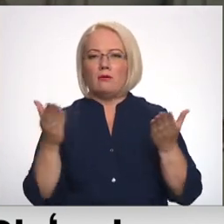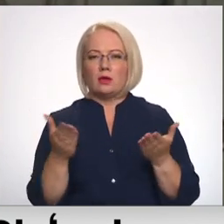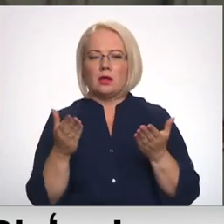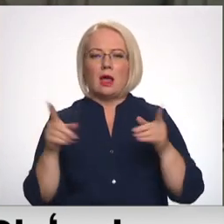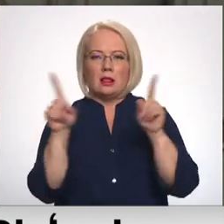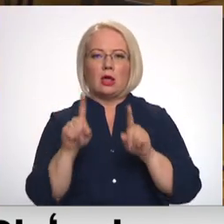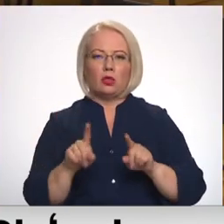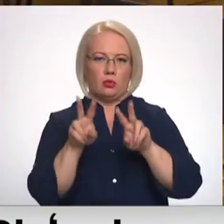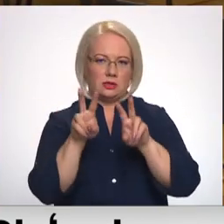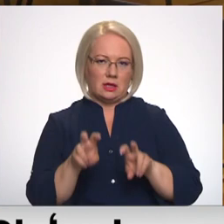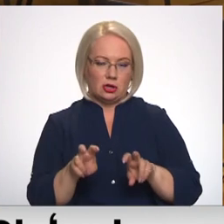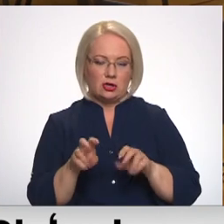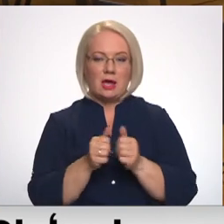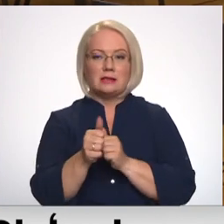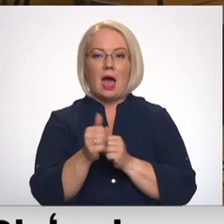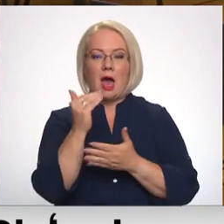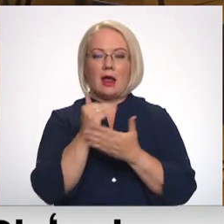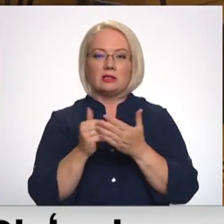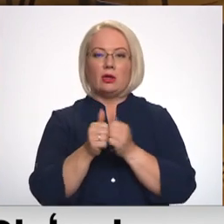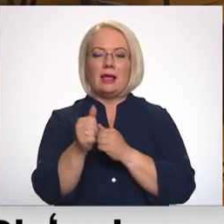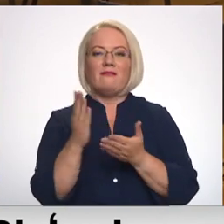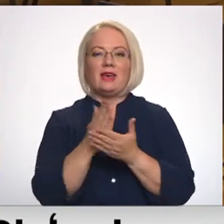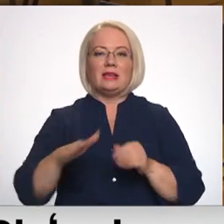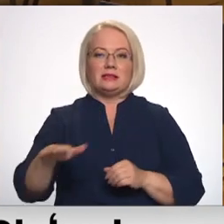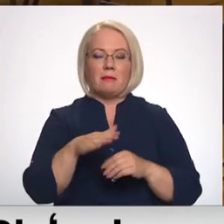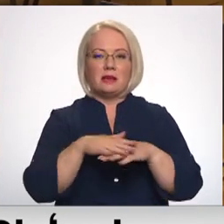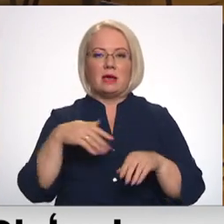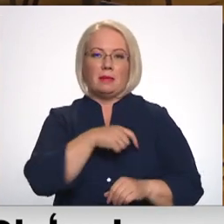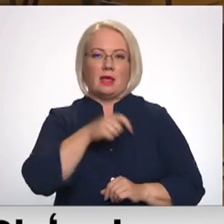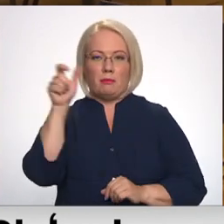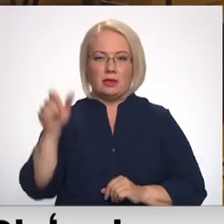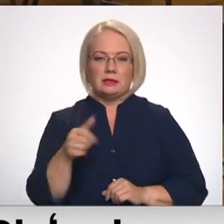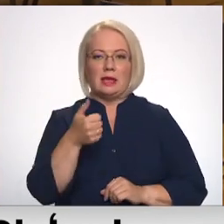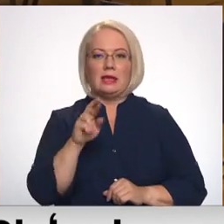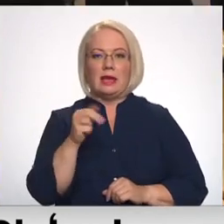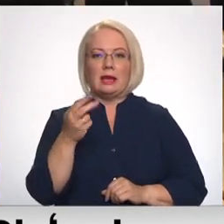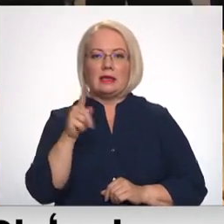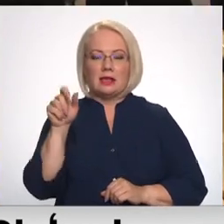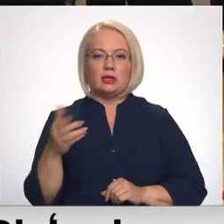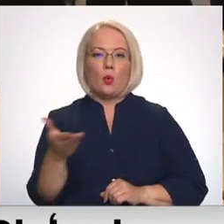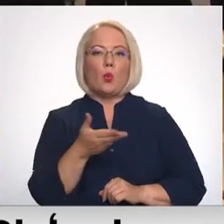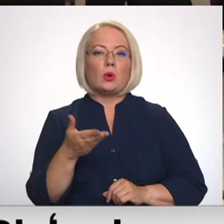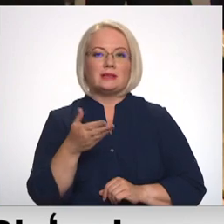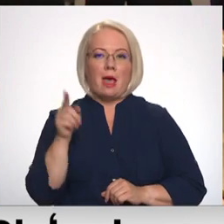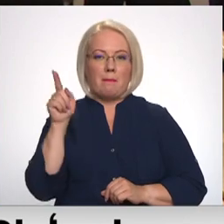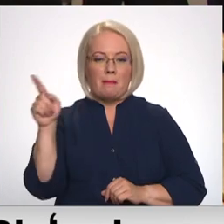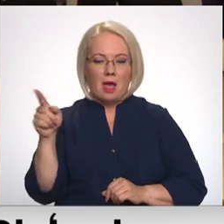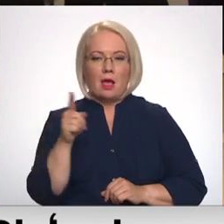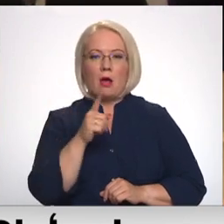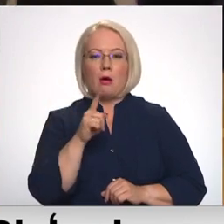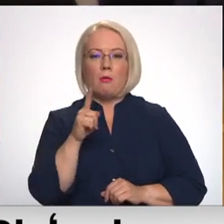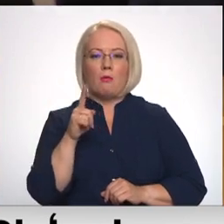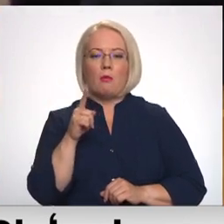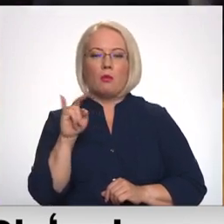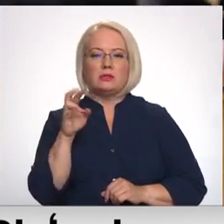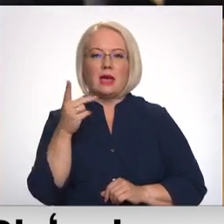lietu izskatīšanu. Saraksta līderis Vidzemes vēlēšana apgabalā Saeimas deputāts Kaspars Ģirģens, Kurzemē parlamentārietis Ēriks Pucens,